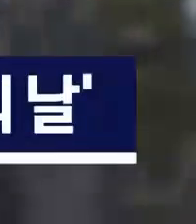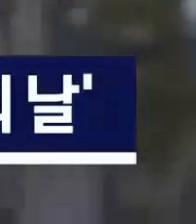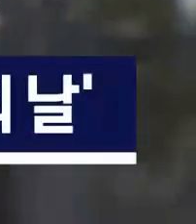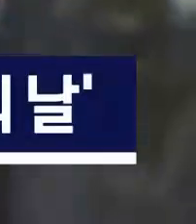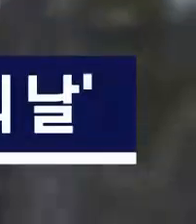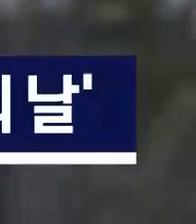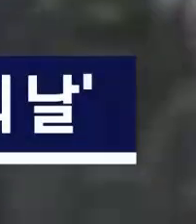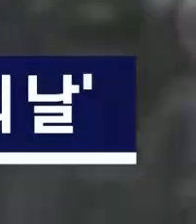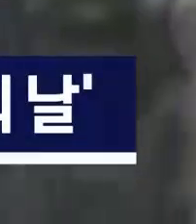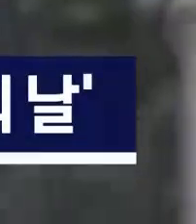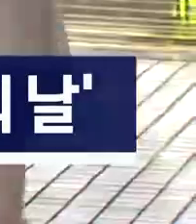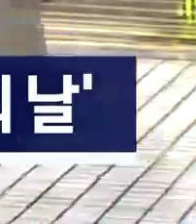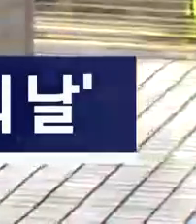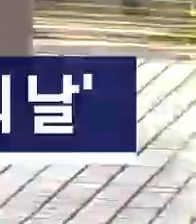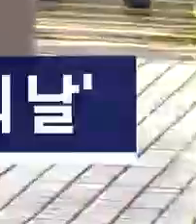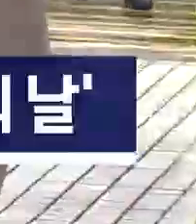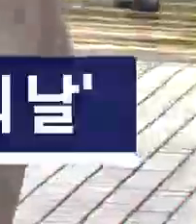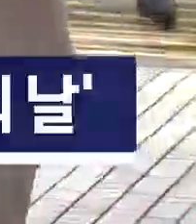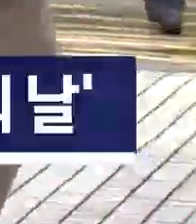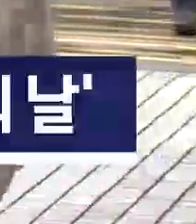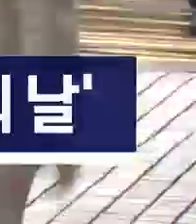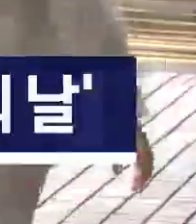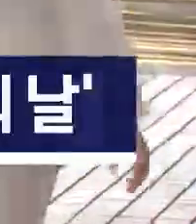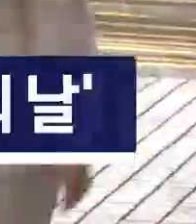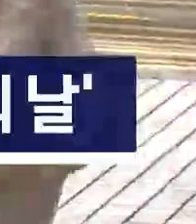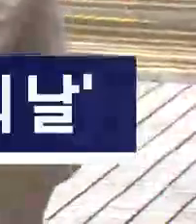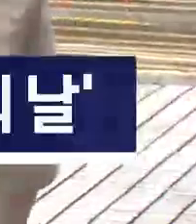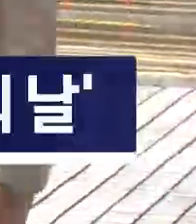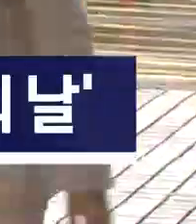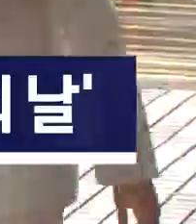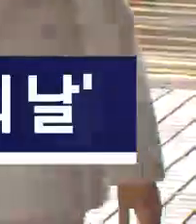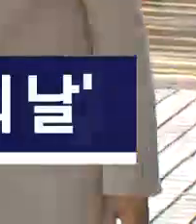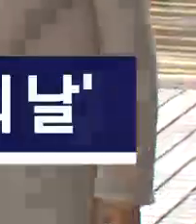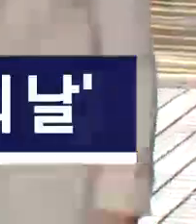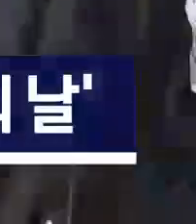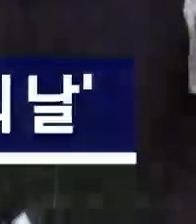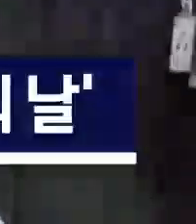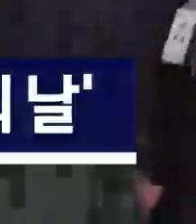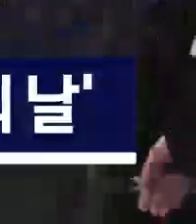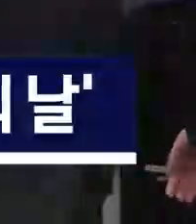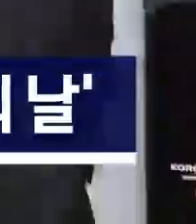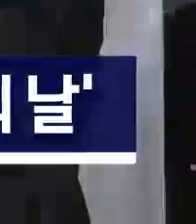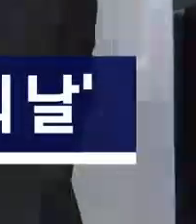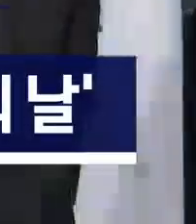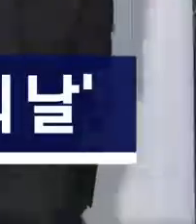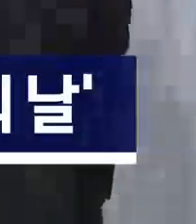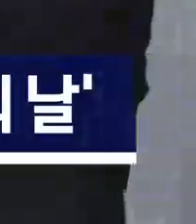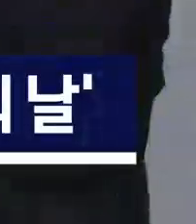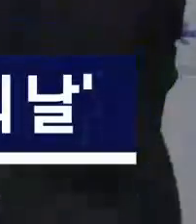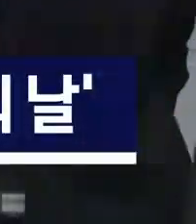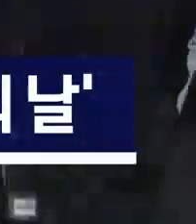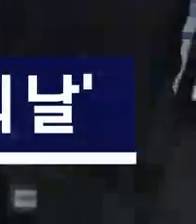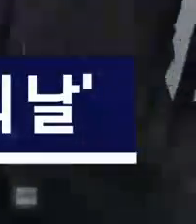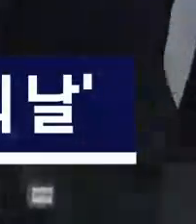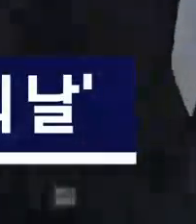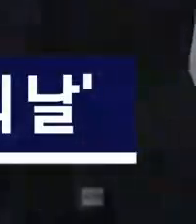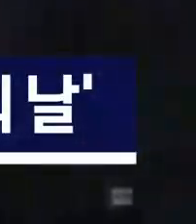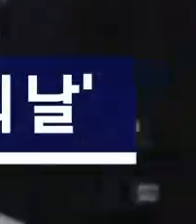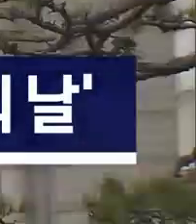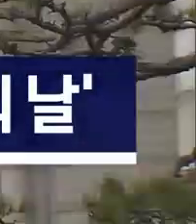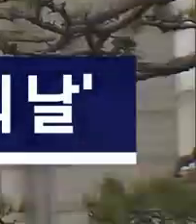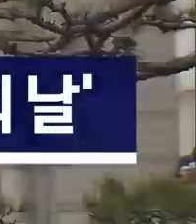더불어민주당 대표가 영장심사를 받기 위해 법원에 출석했습니다. 오늘 밤 늦게 또는 내일 새벽에 나올 영장실질심사 결과에